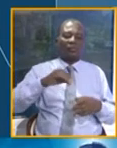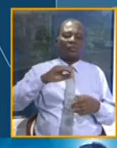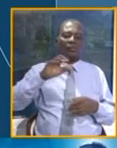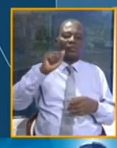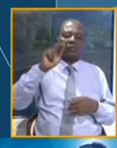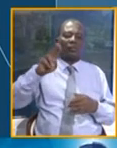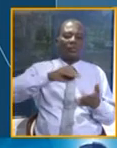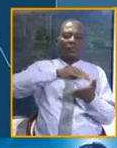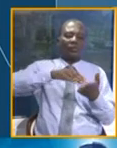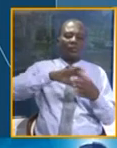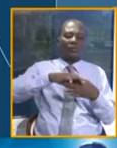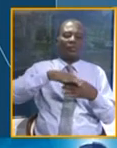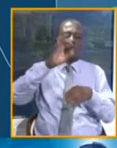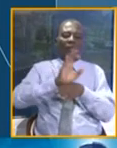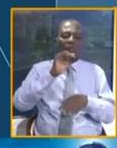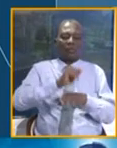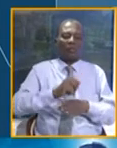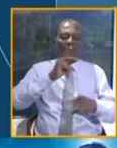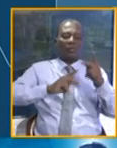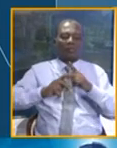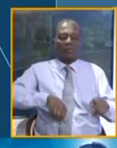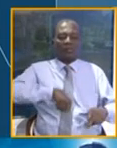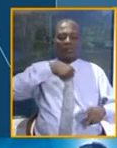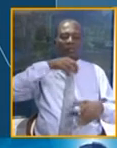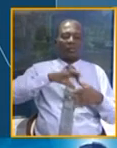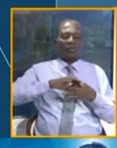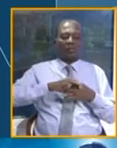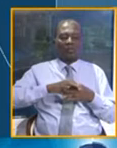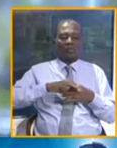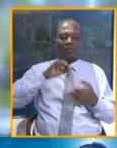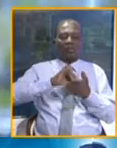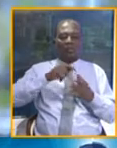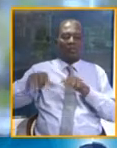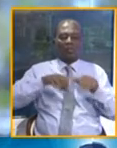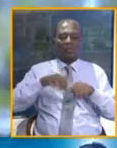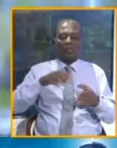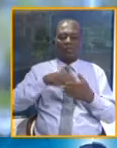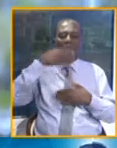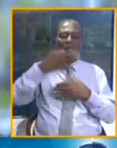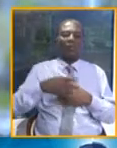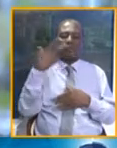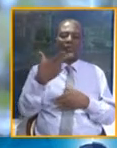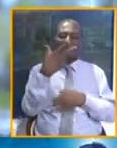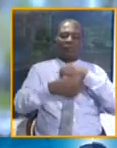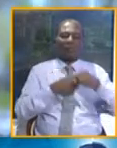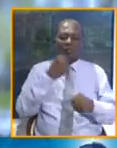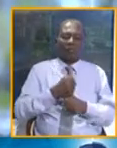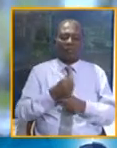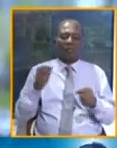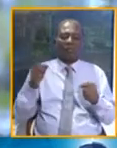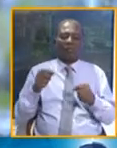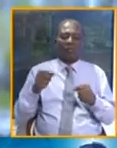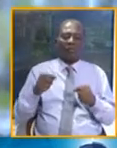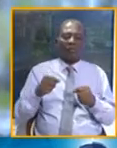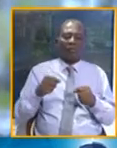d'Ivoire. Les populations seraient fières des réalisations en termes de développement et de progrès. Et après 3 ans à la tête du conseil régional, Koffi